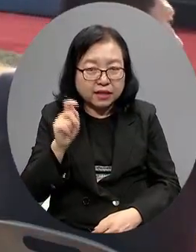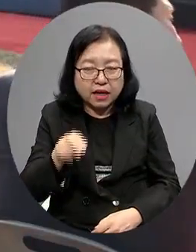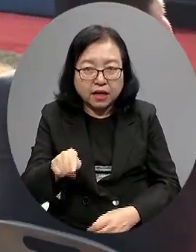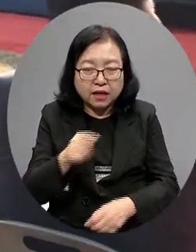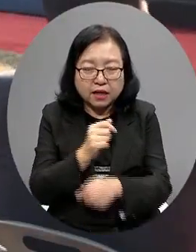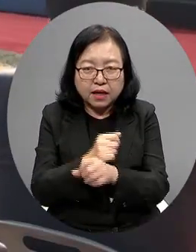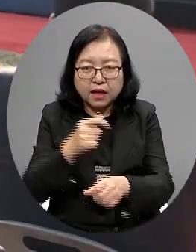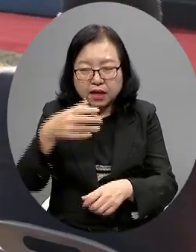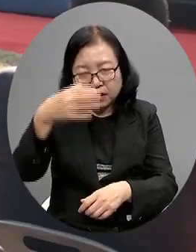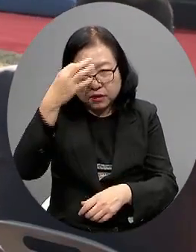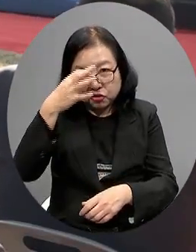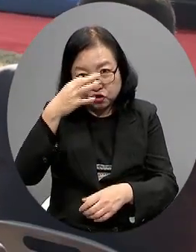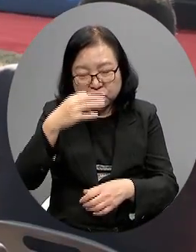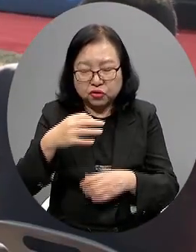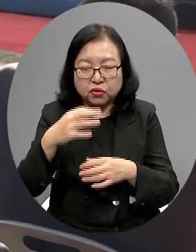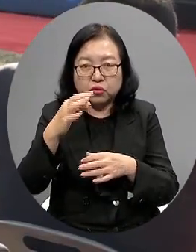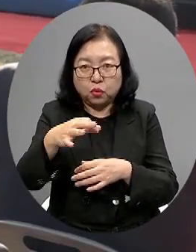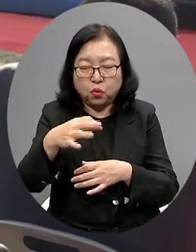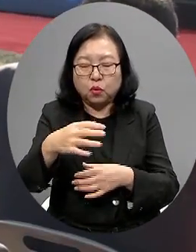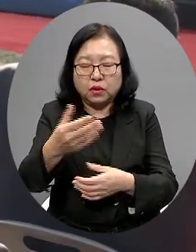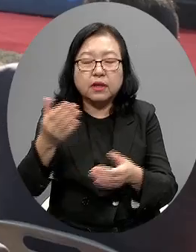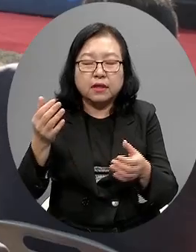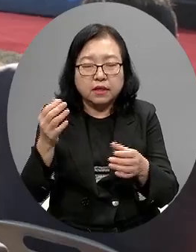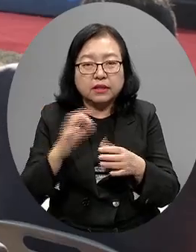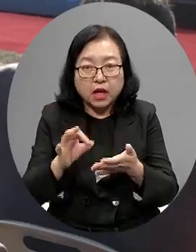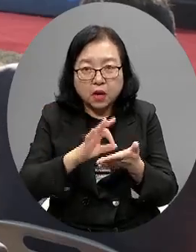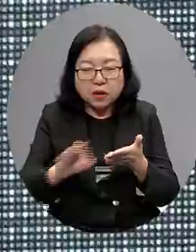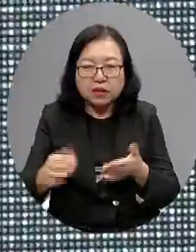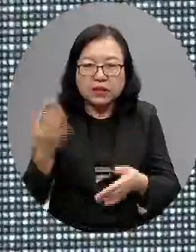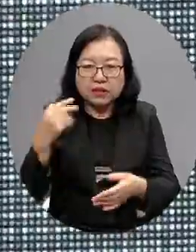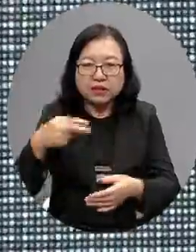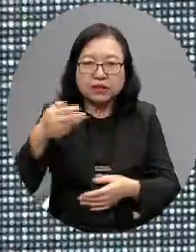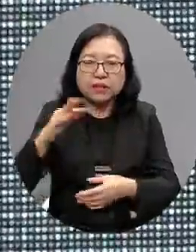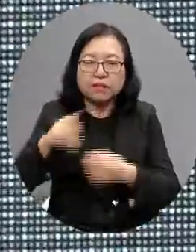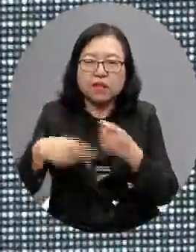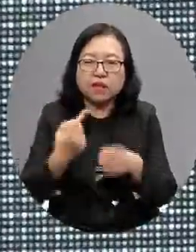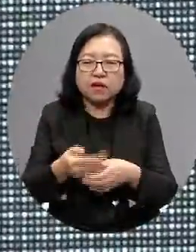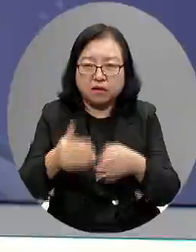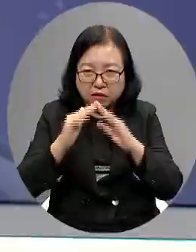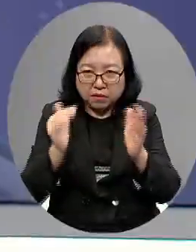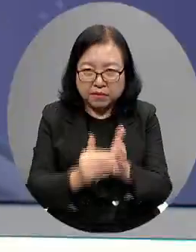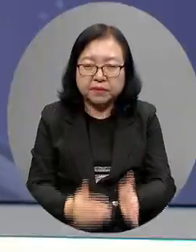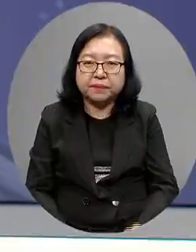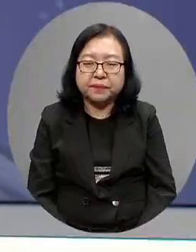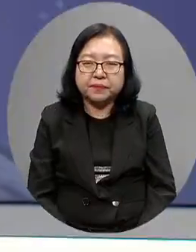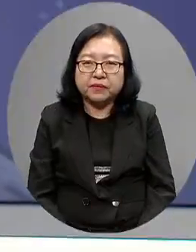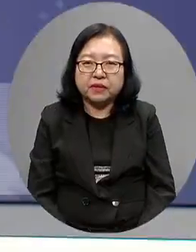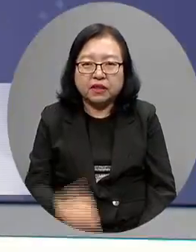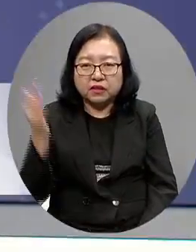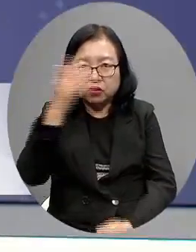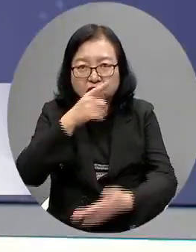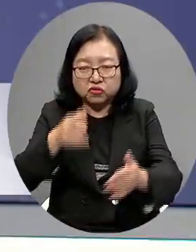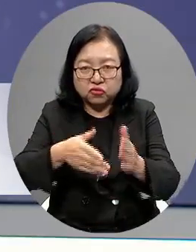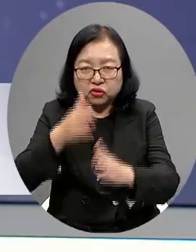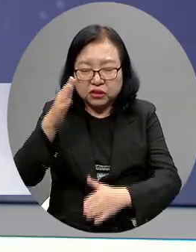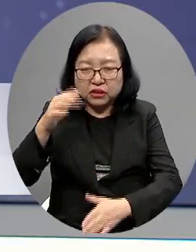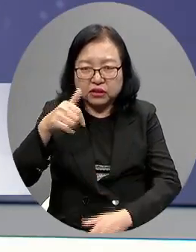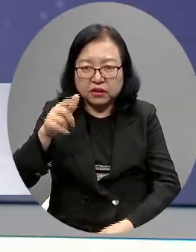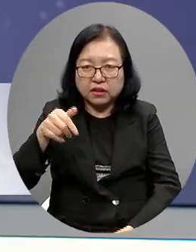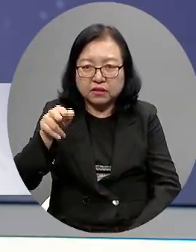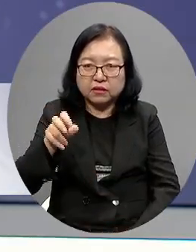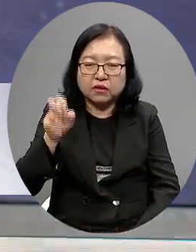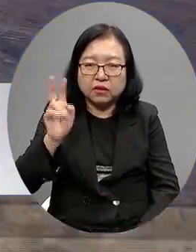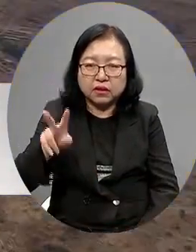자본이 투입돼 지난 2003년 창에 설립됐습니다 청주시 강서 이동